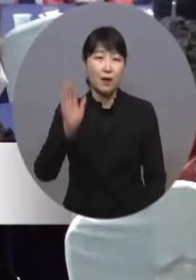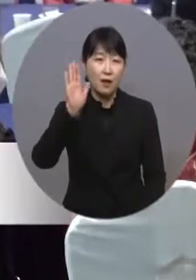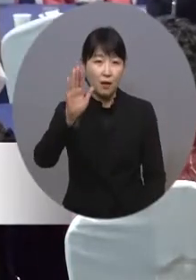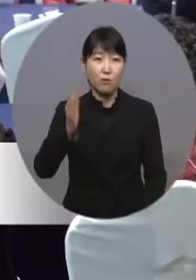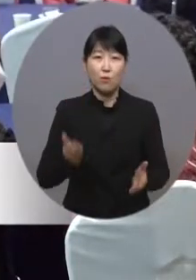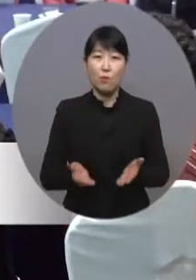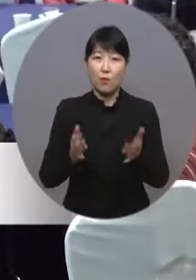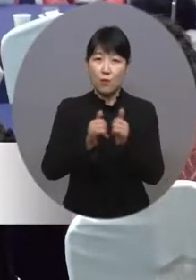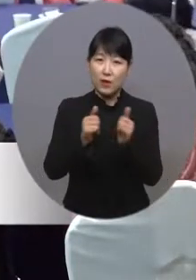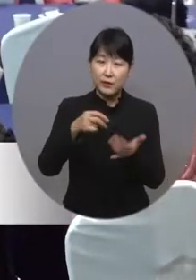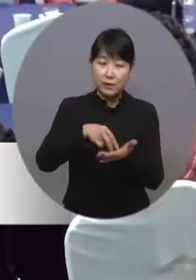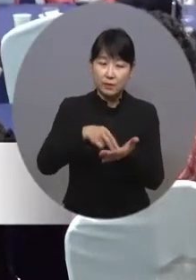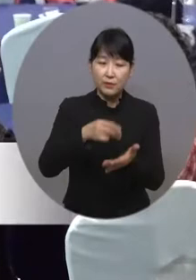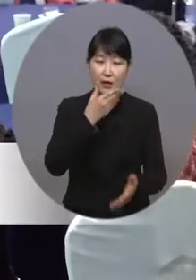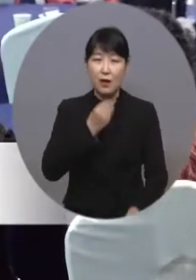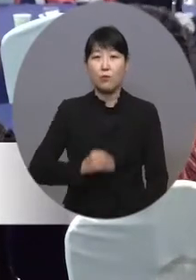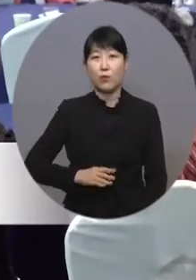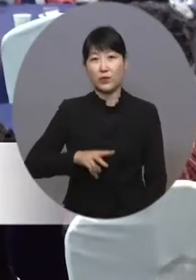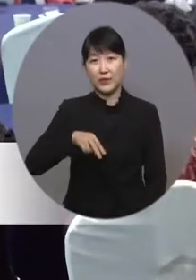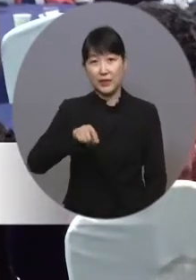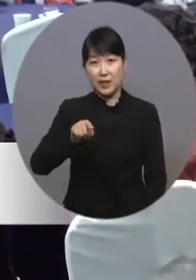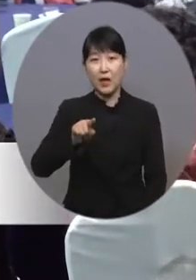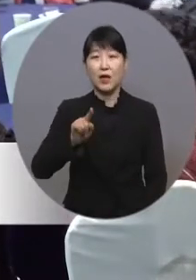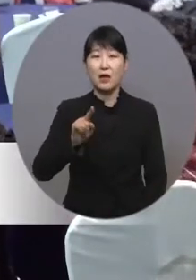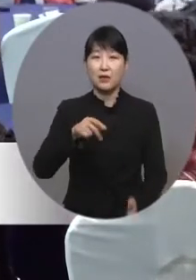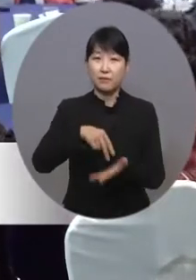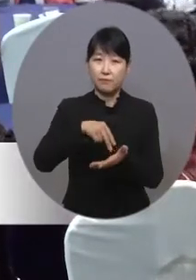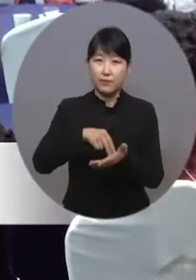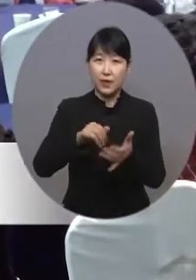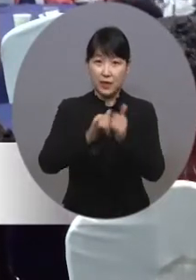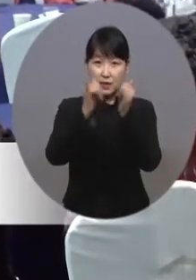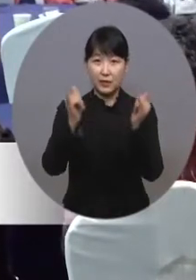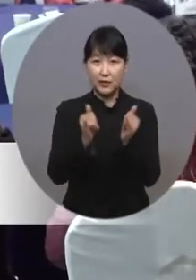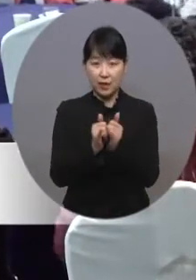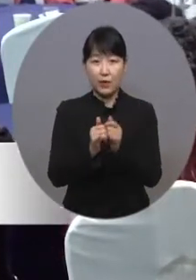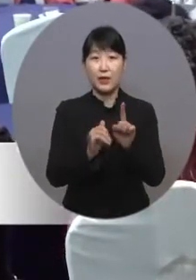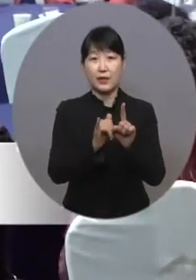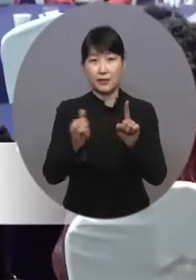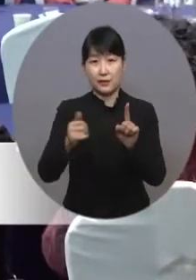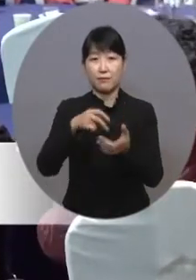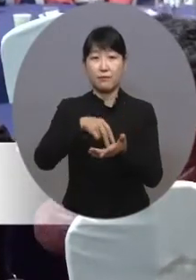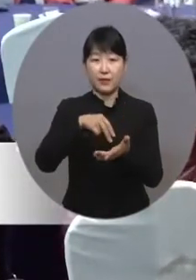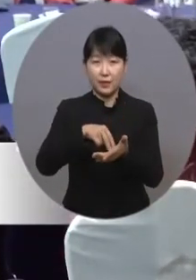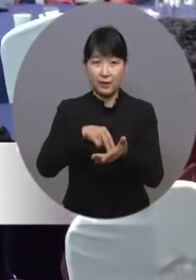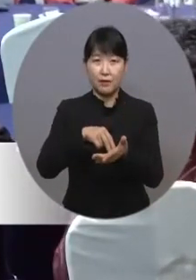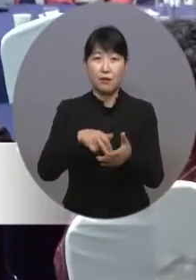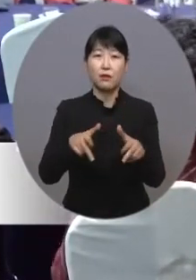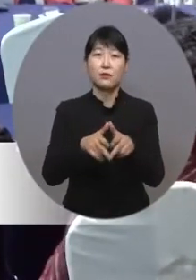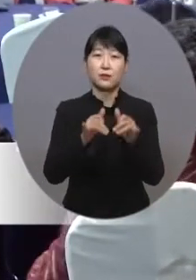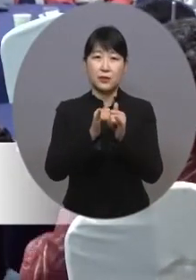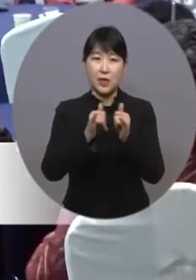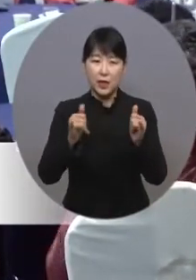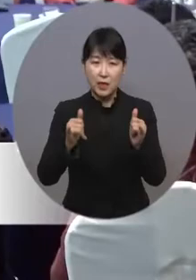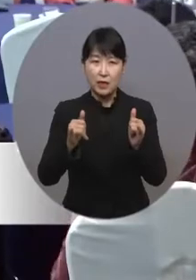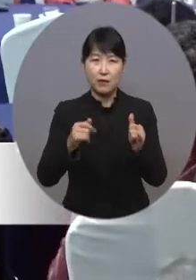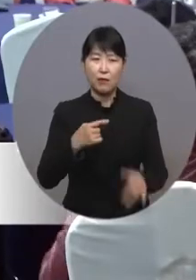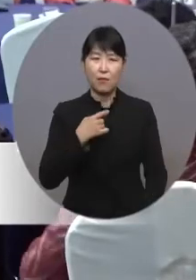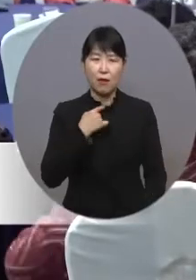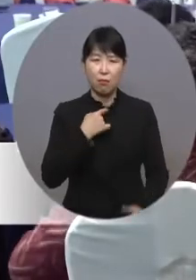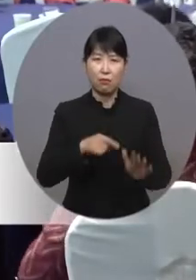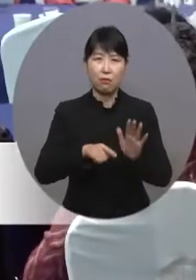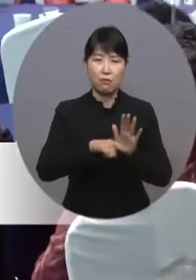제가 봉사자로서 또 복지사로서 사회의 일원으로 우리 장애인들이 편견 없는